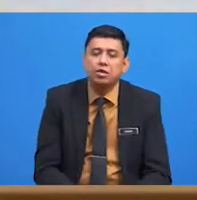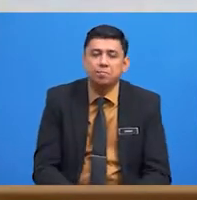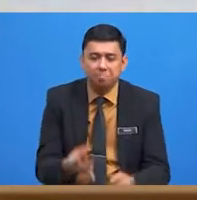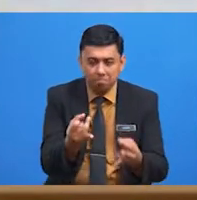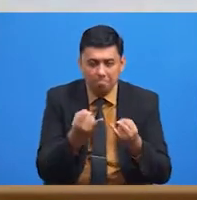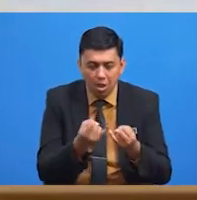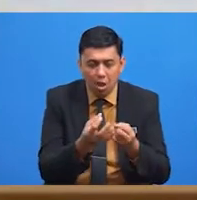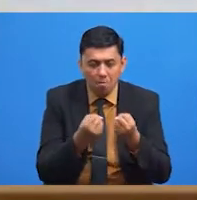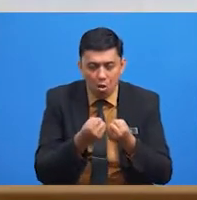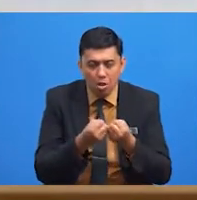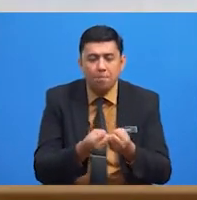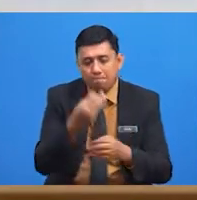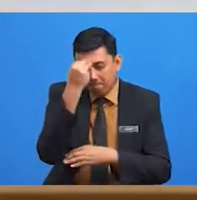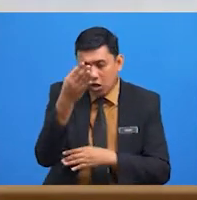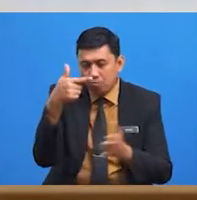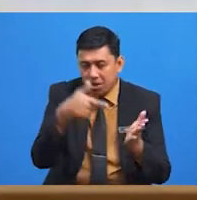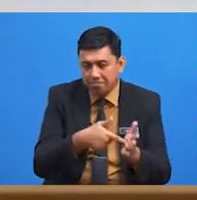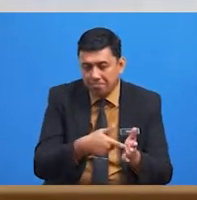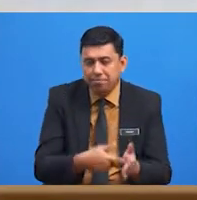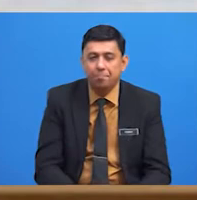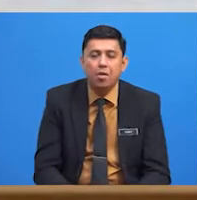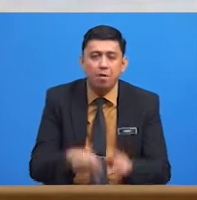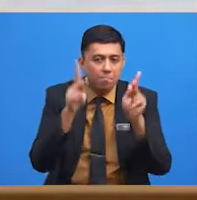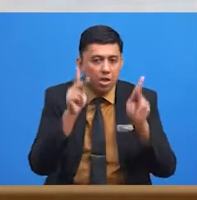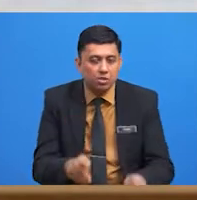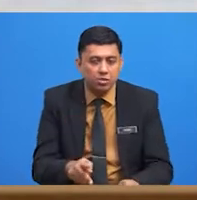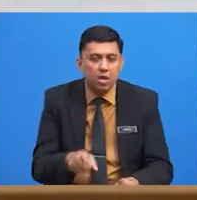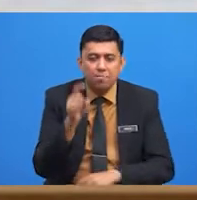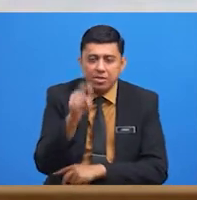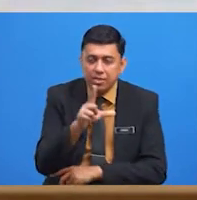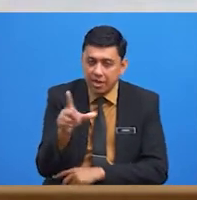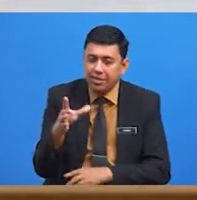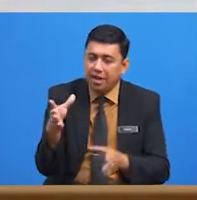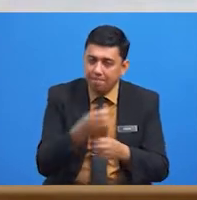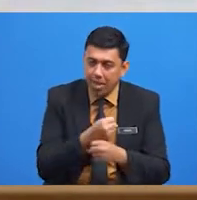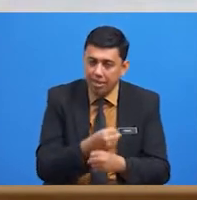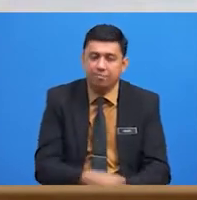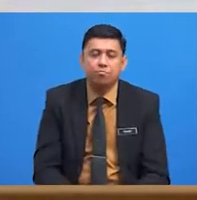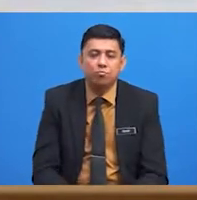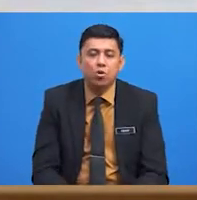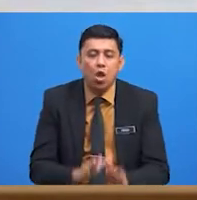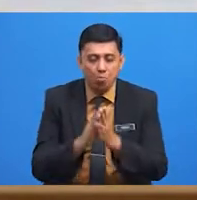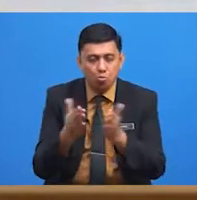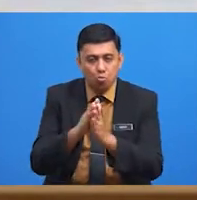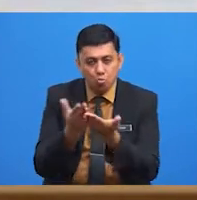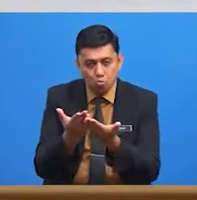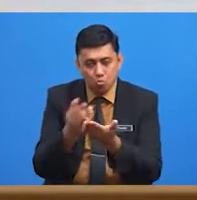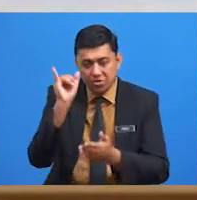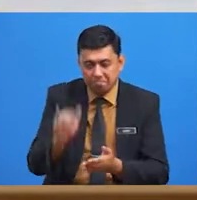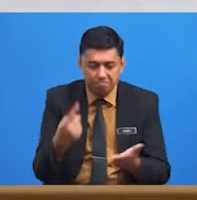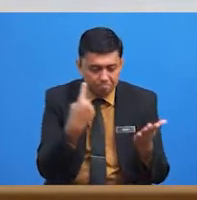yang lebih terperinci, pelajar haruslah mendapatkan daripada buku-buku